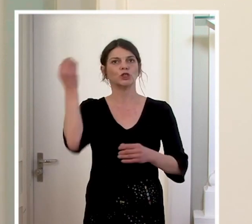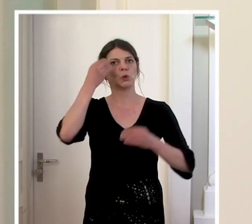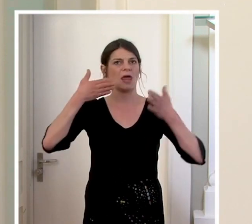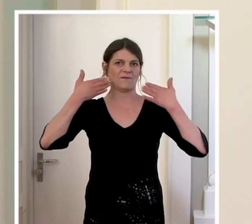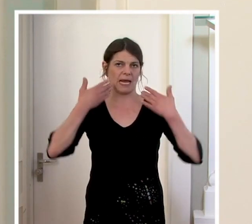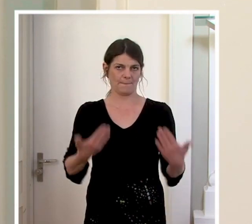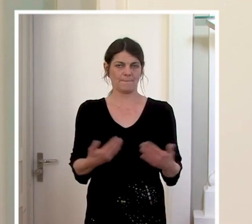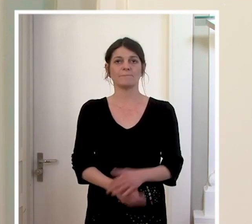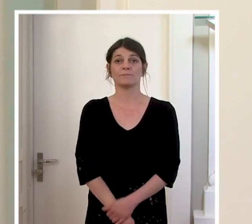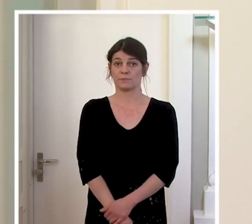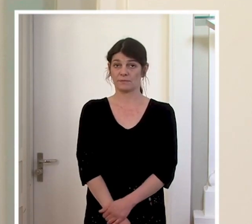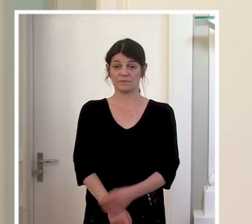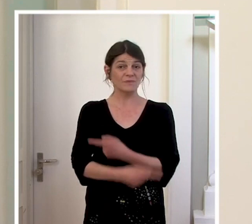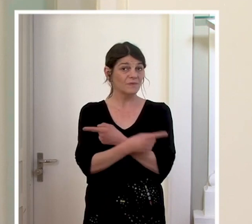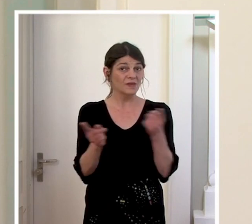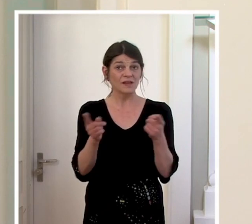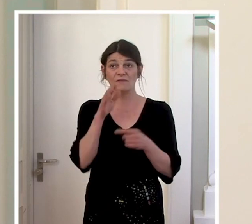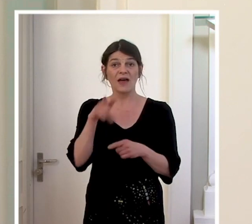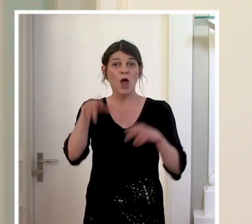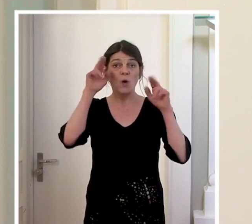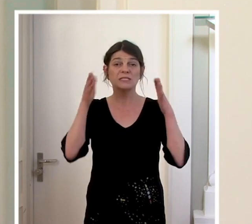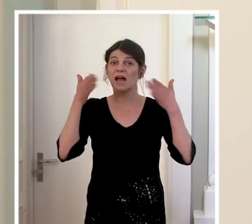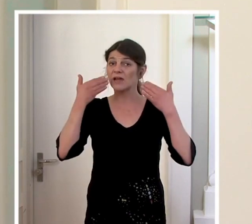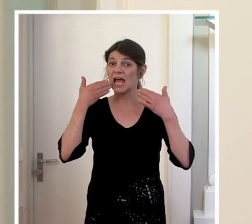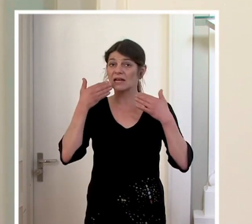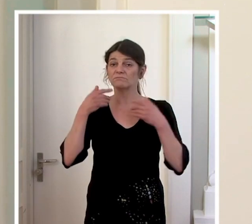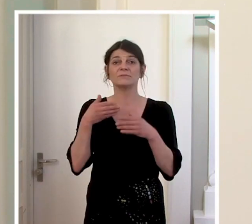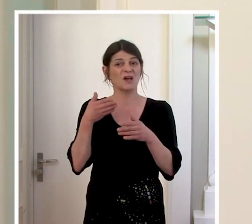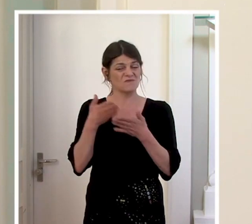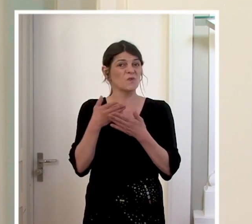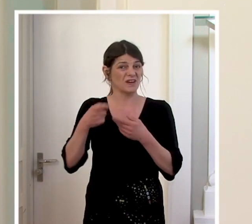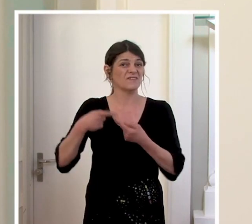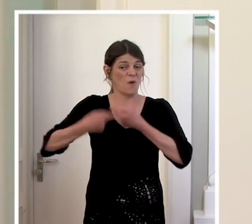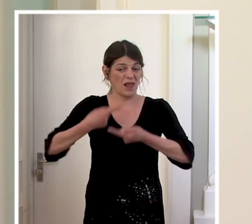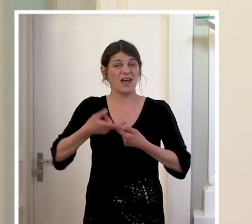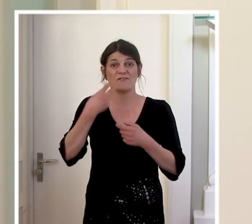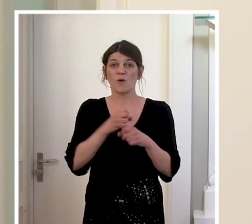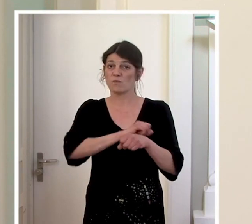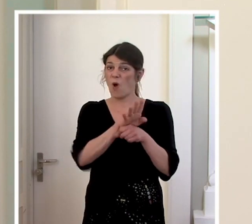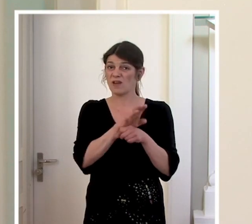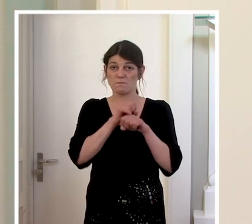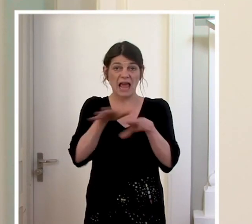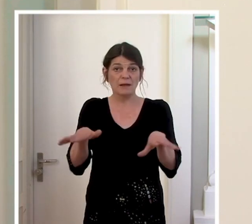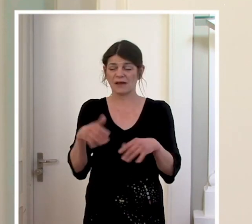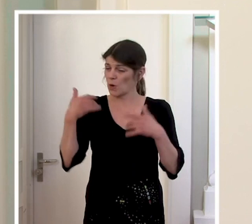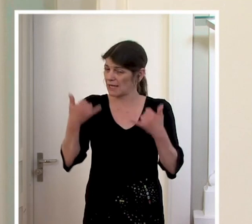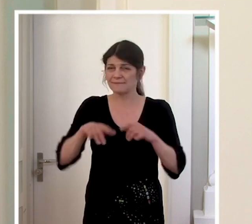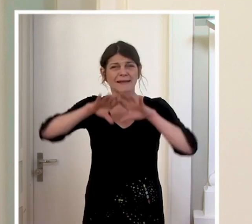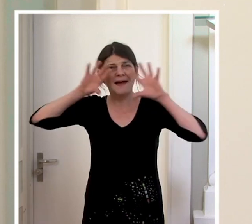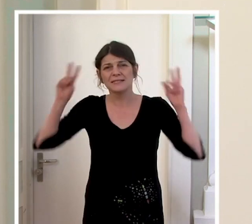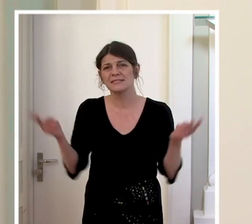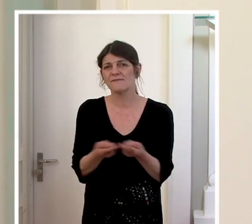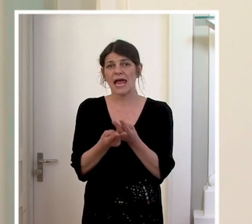ihr werden aber die erste fähre in folge vor der akku wie pandemie wo derzeit die ganz welt